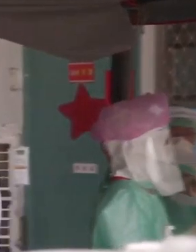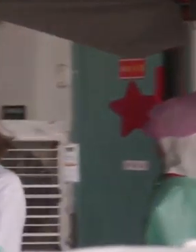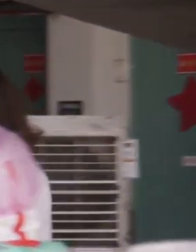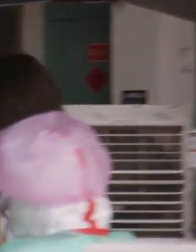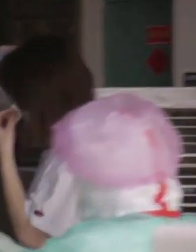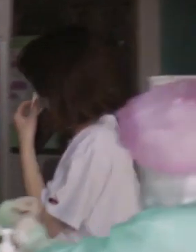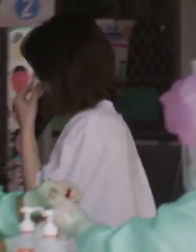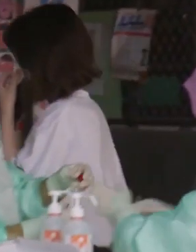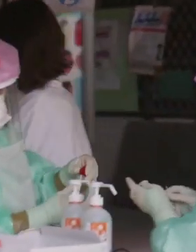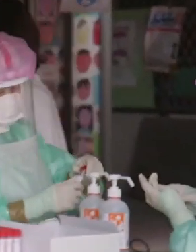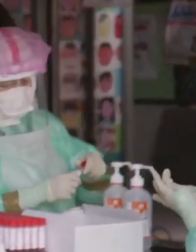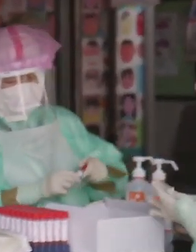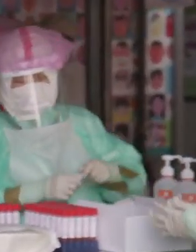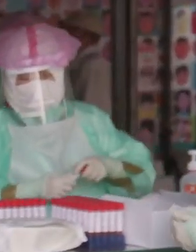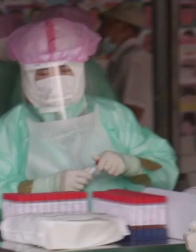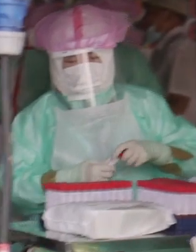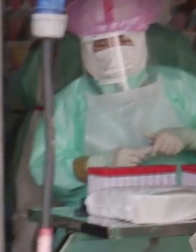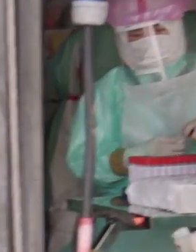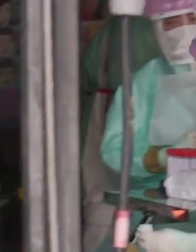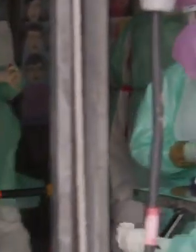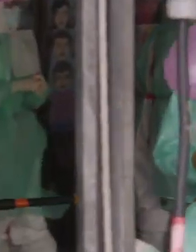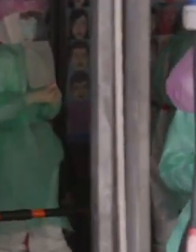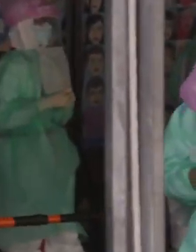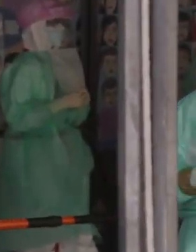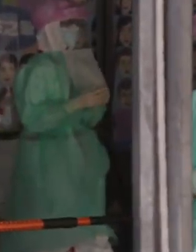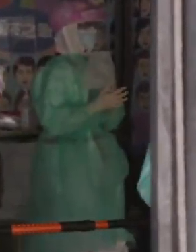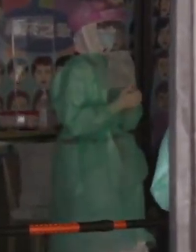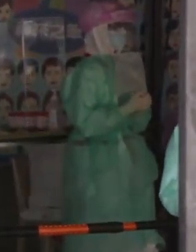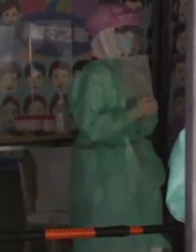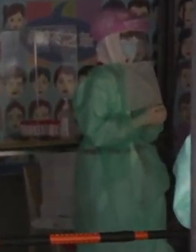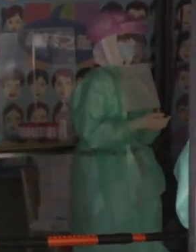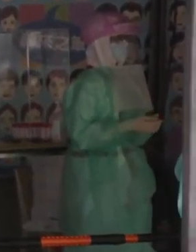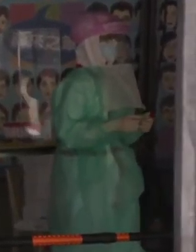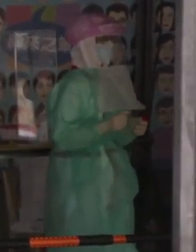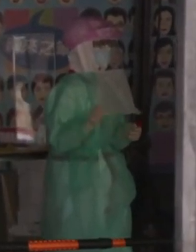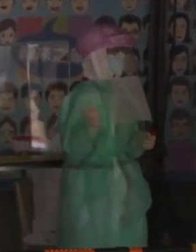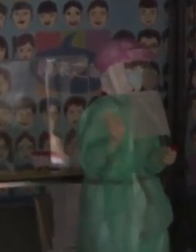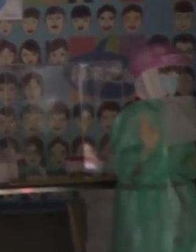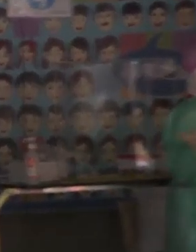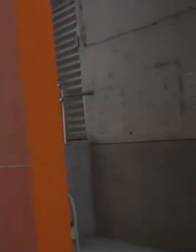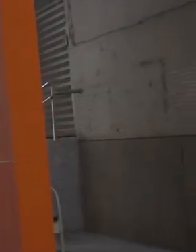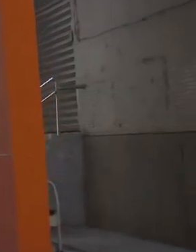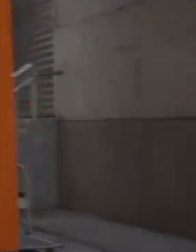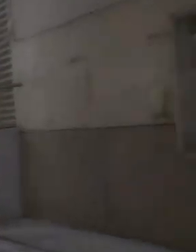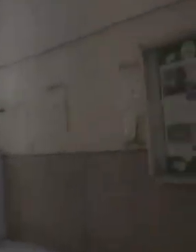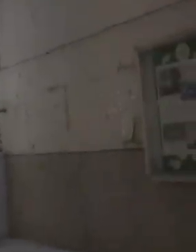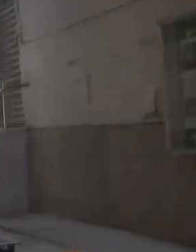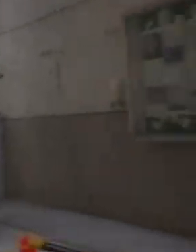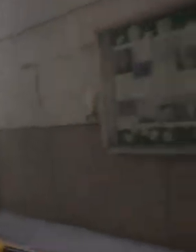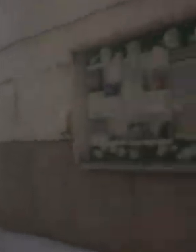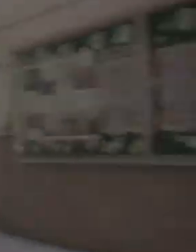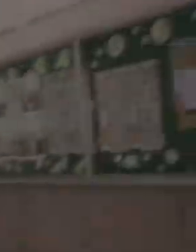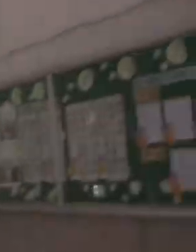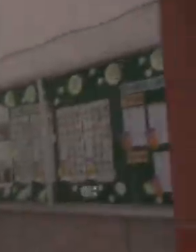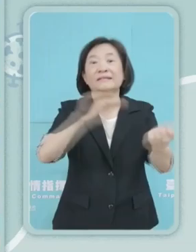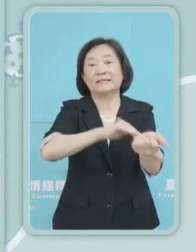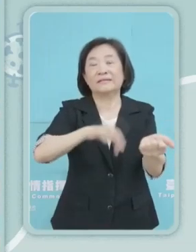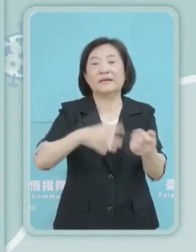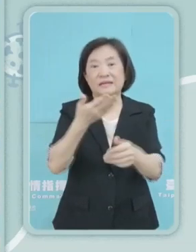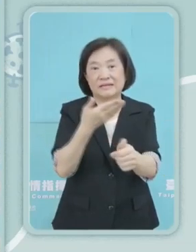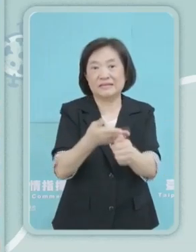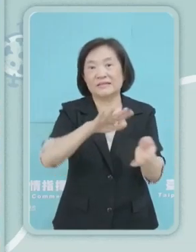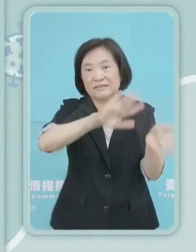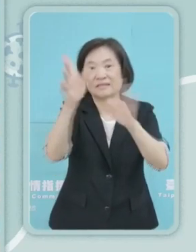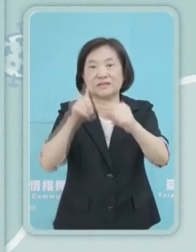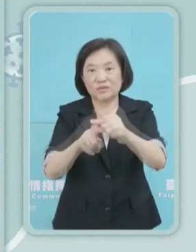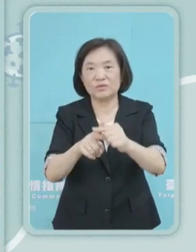质疑市府疫调框列不实，市长柯文哲表示，虎林专案就是透过疫调才发现隐形热区。 台